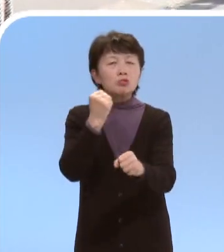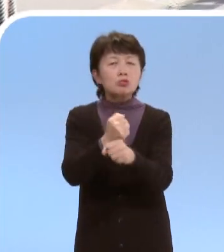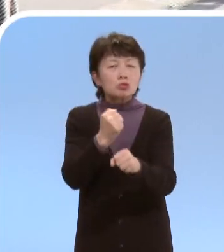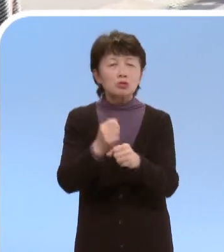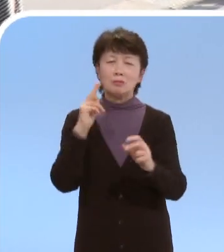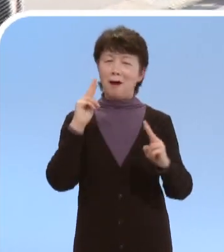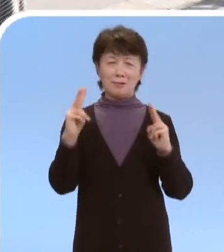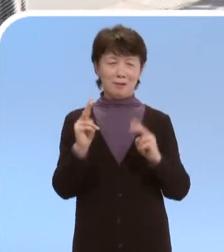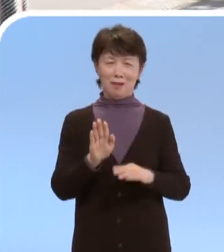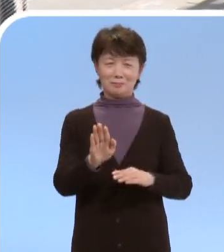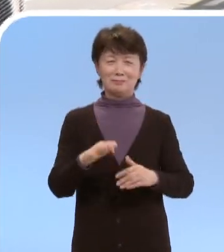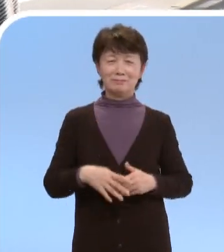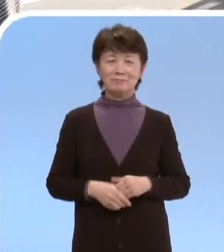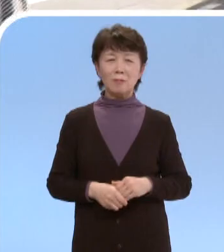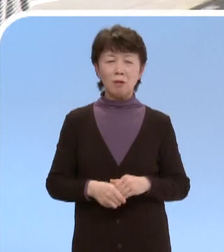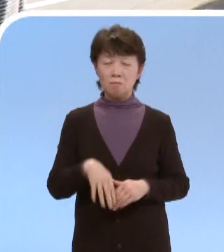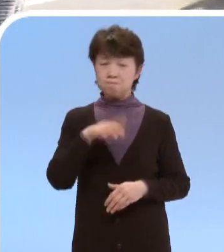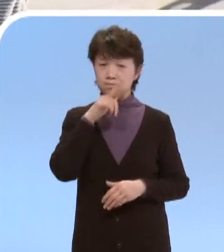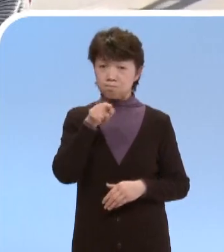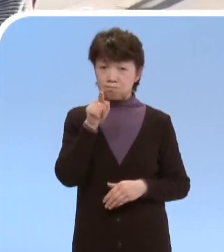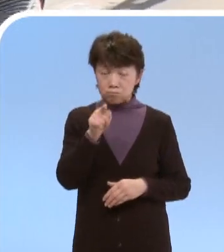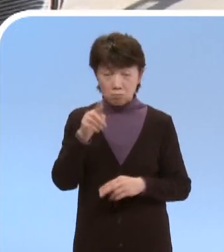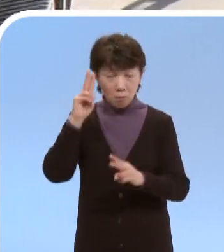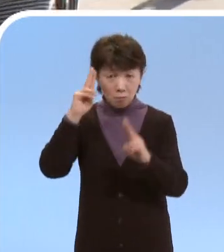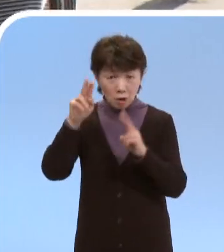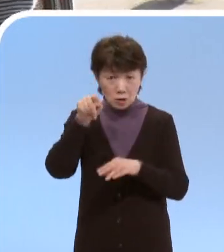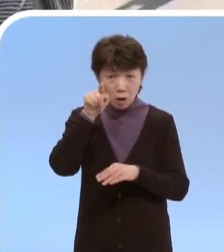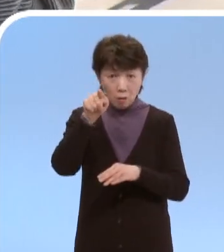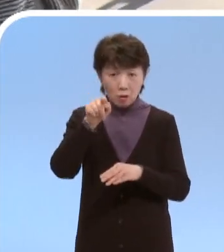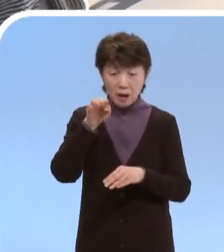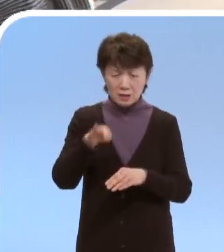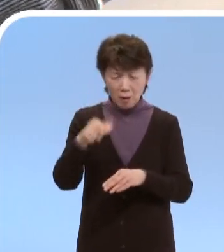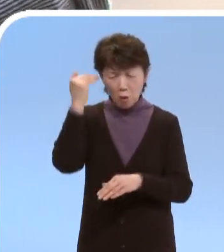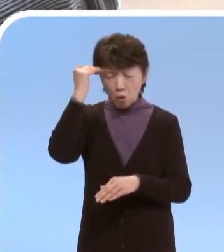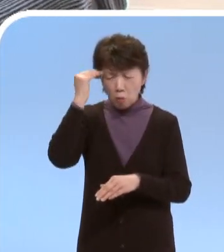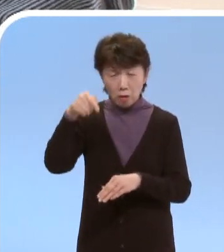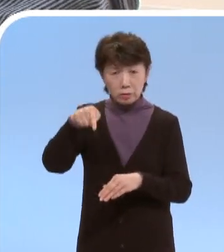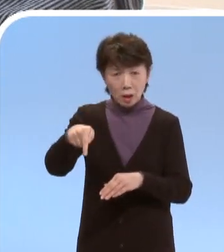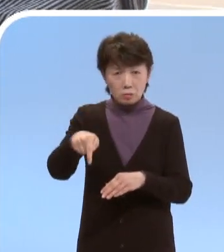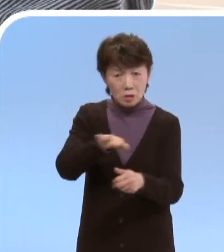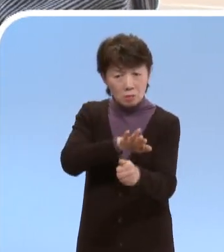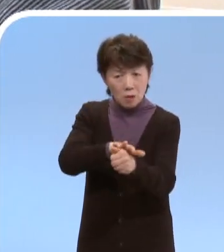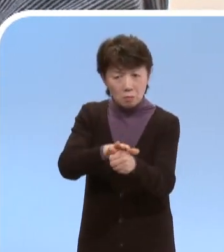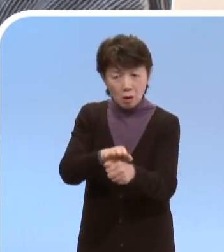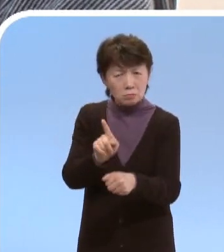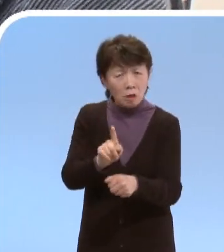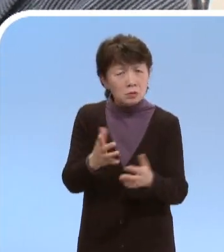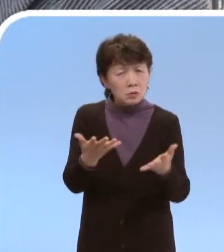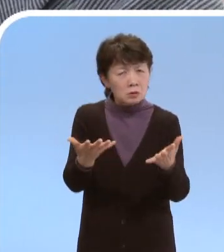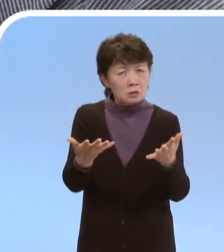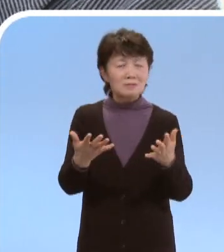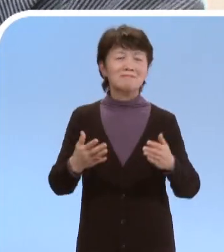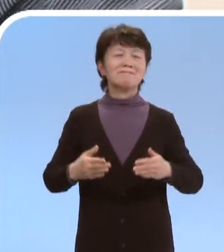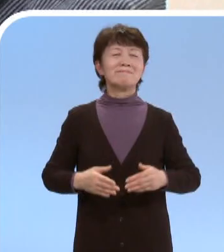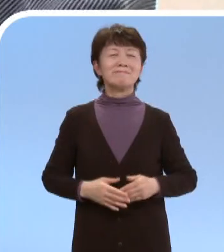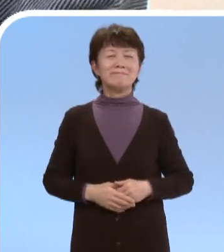で、その小泉聖馬さんがこのプロジェクトに対してどういったことをされてるんですか？